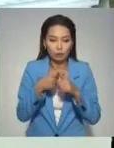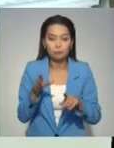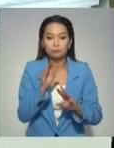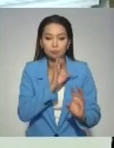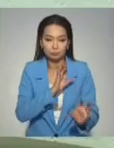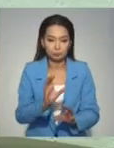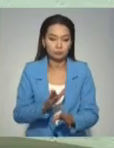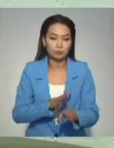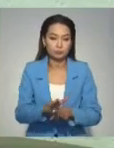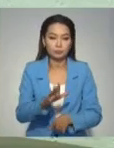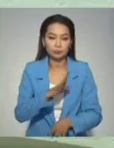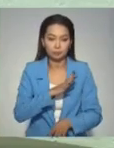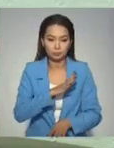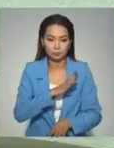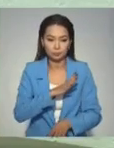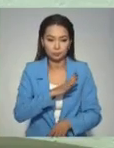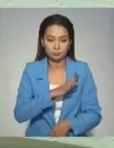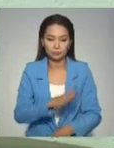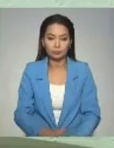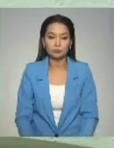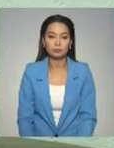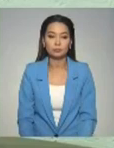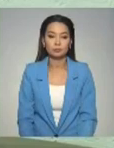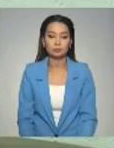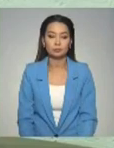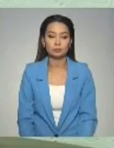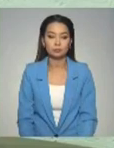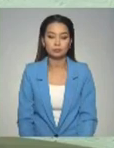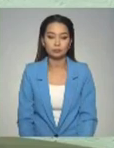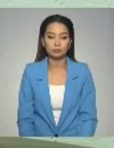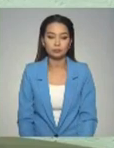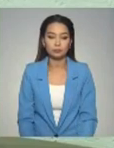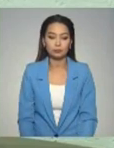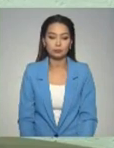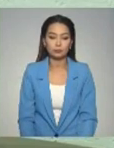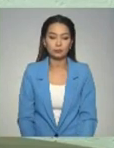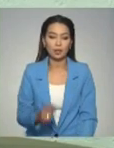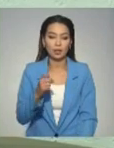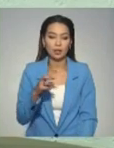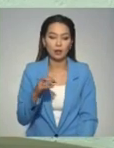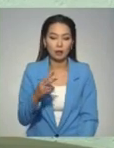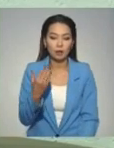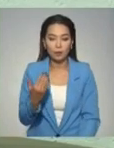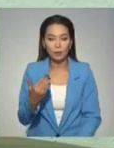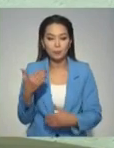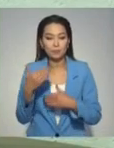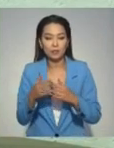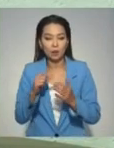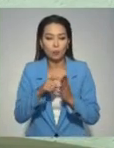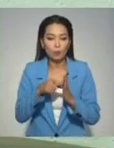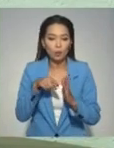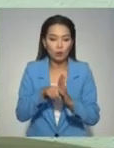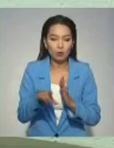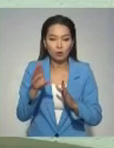қамтамасыз етілді дейді. Производил укладку кирпича в середине здания. Қалел Маденов үйдің сыртқы қабырғасын емес, бөлме аралық